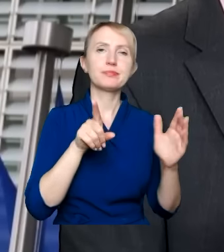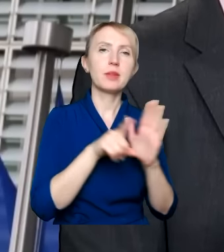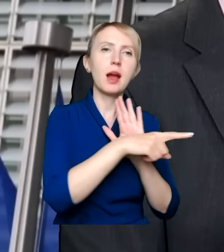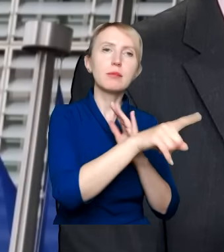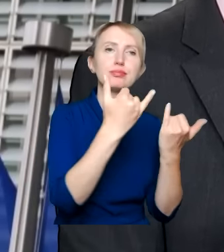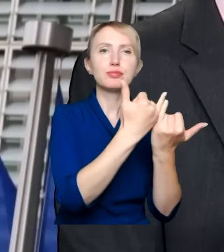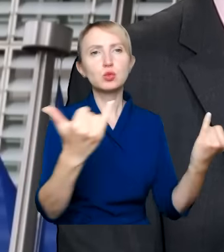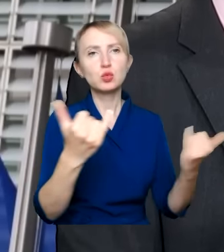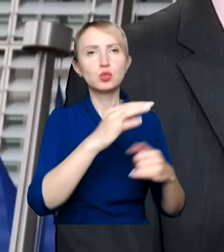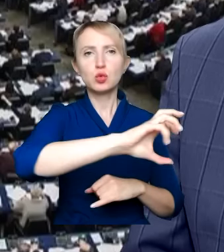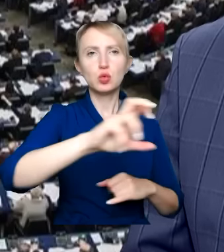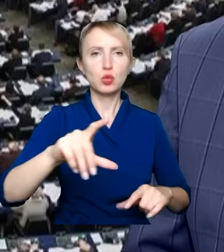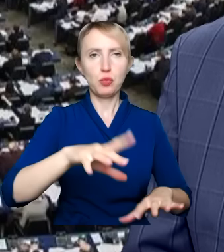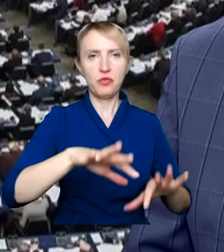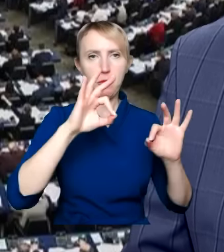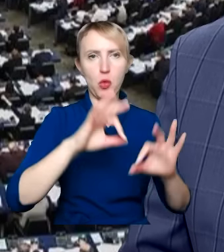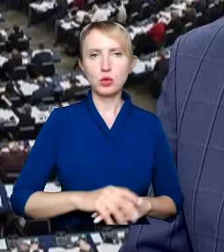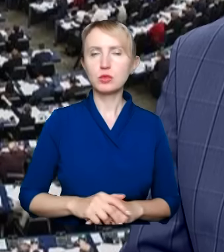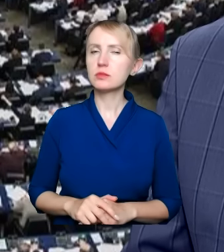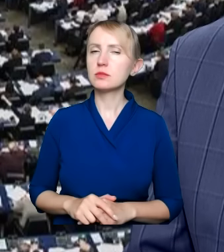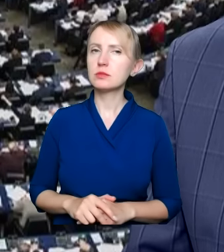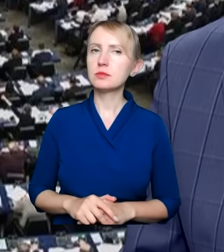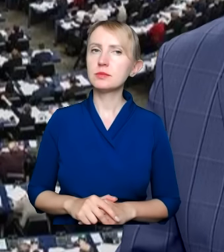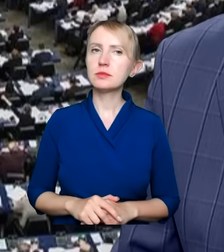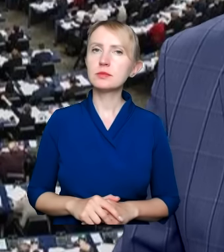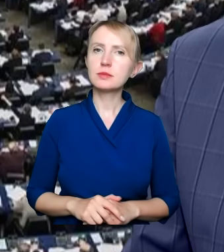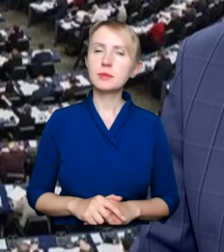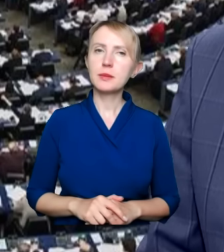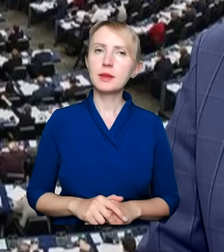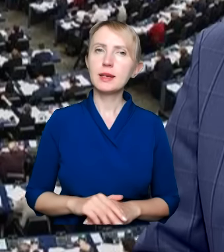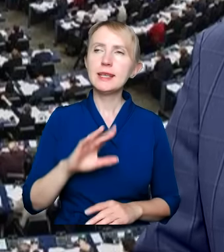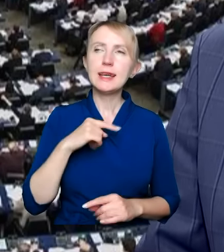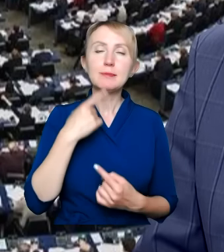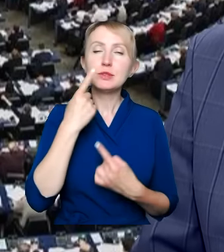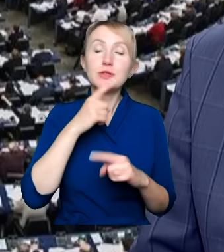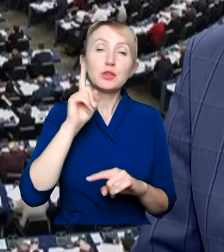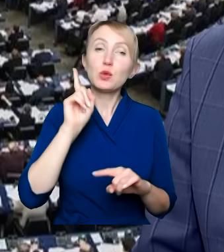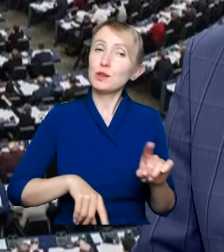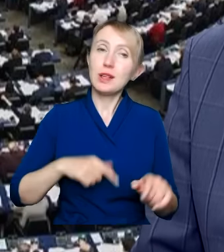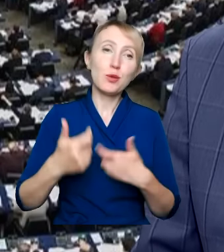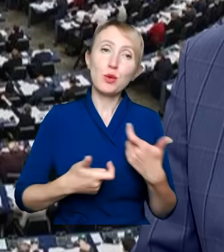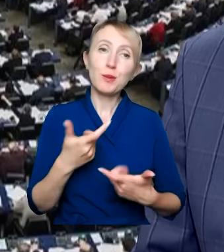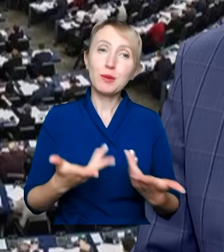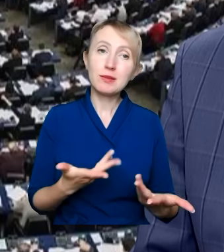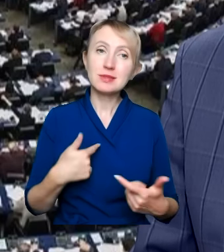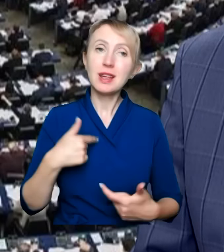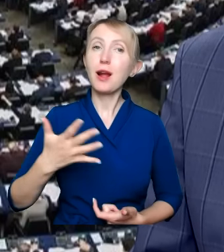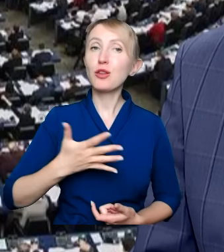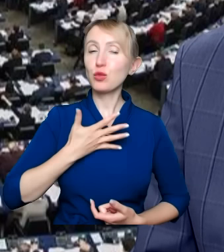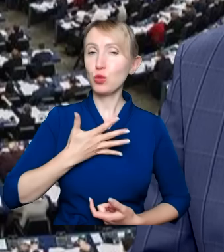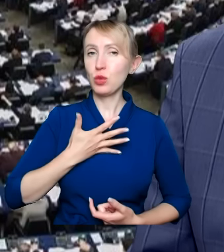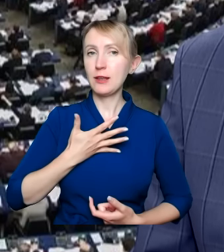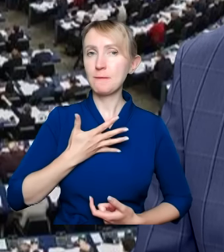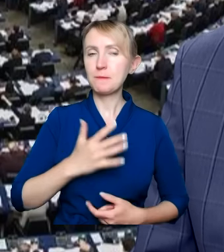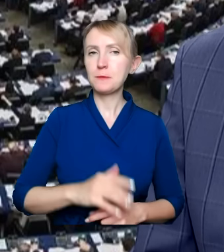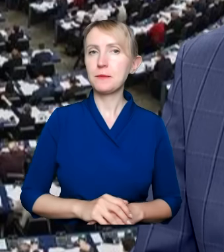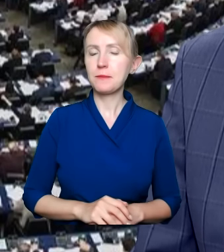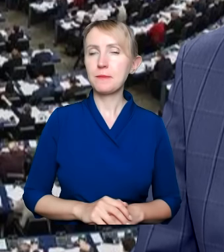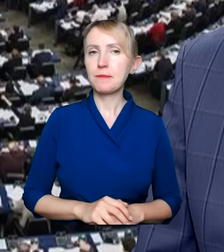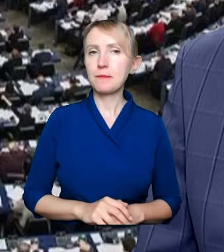wątpliwości co do tego raczej źle Mówiąc krótko to znaczy wydaje się że tutaj jest reakcja